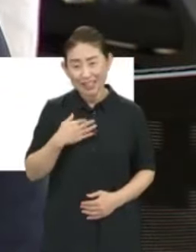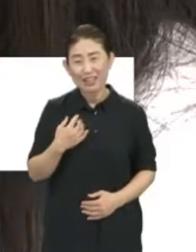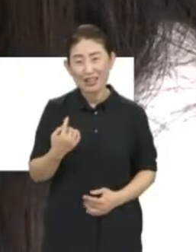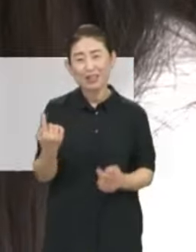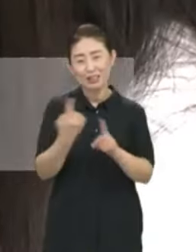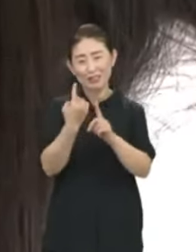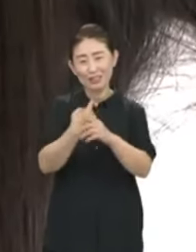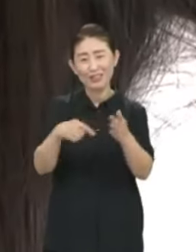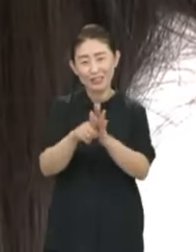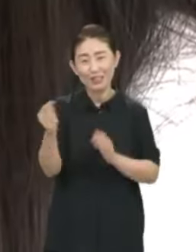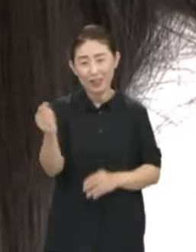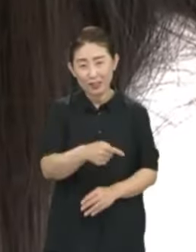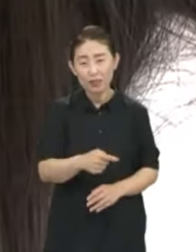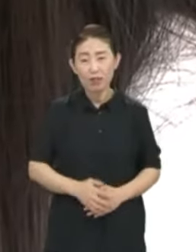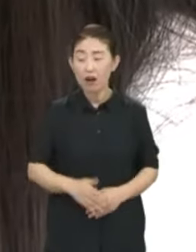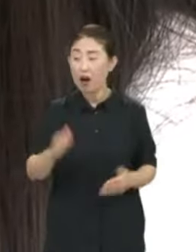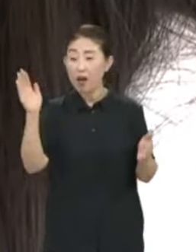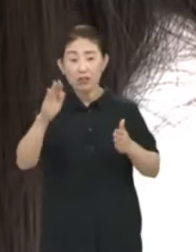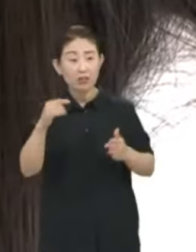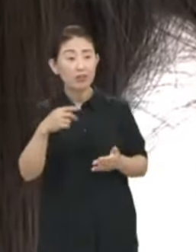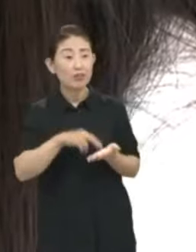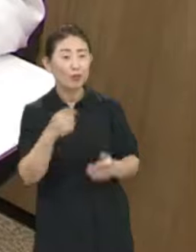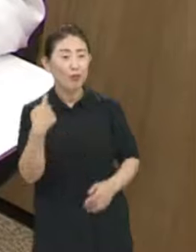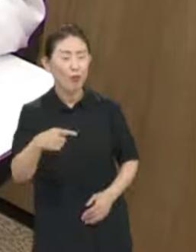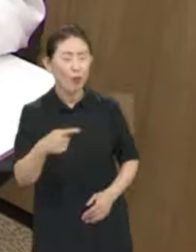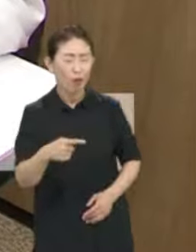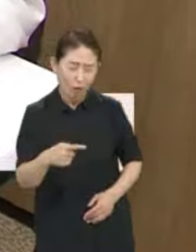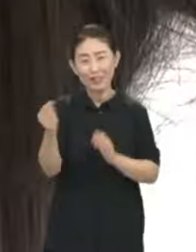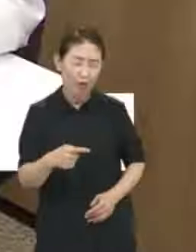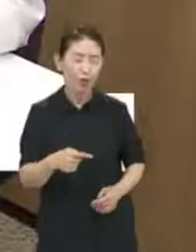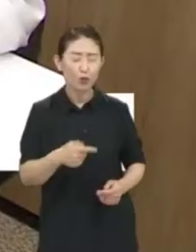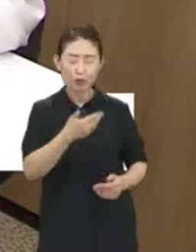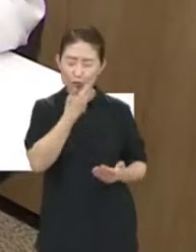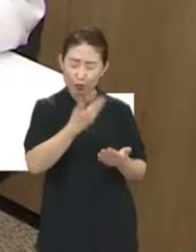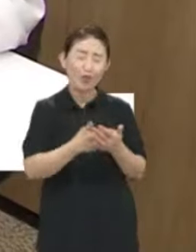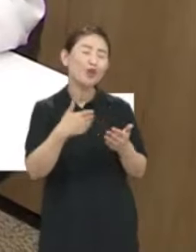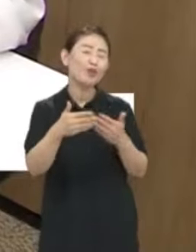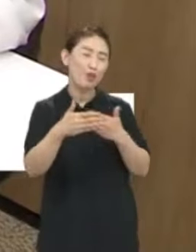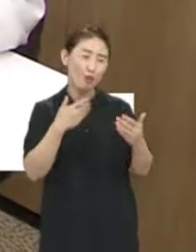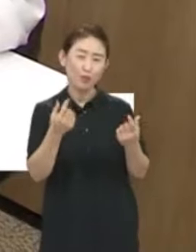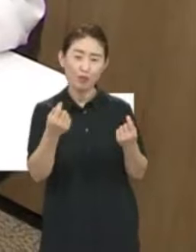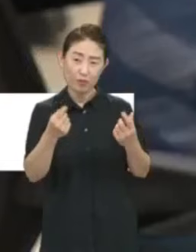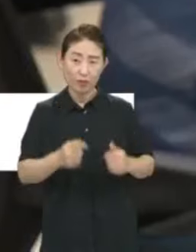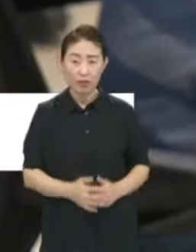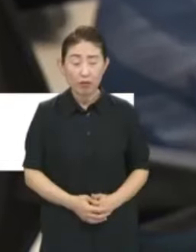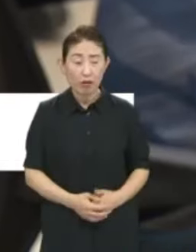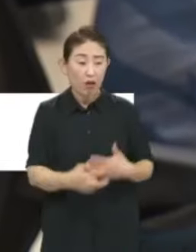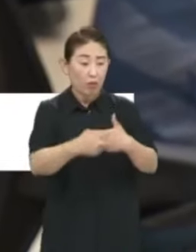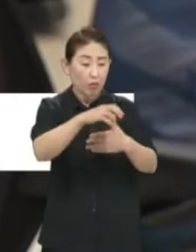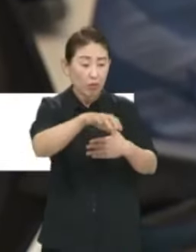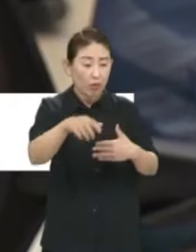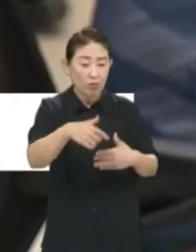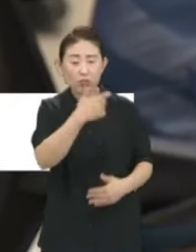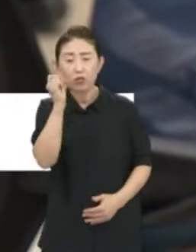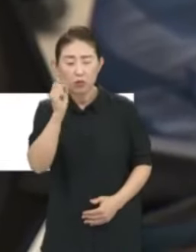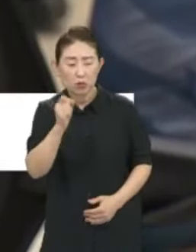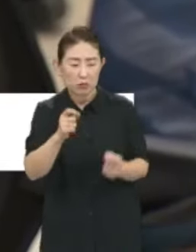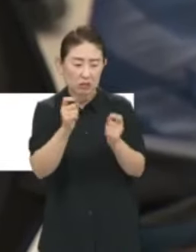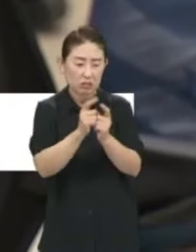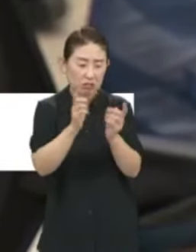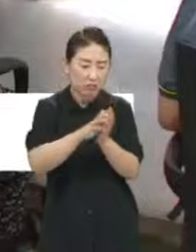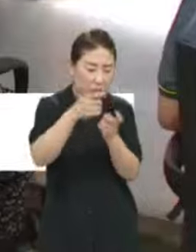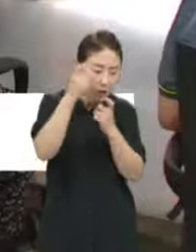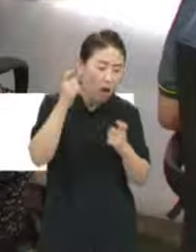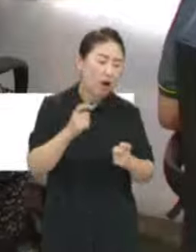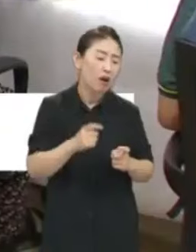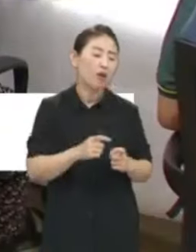나왔습니다. 학생들에게도 의료봉사는 더없이 소중한 경험입니다. 의료 사각지대인 농촌의 현실을 직접 보고